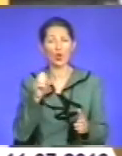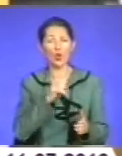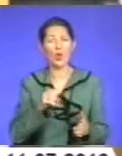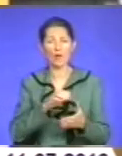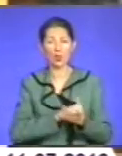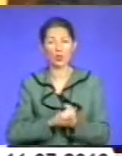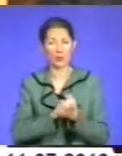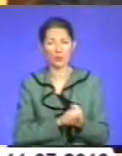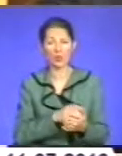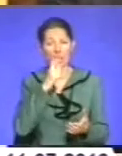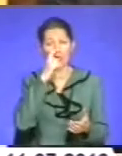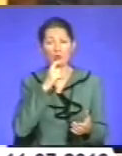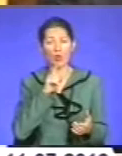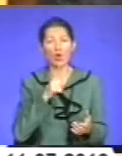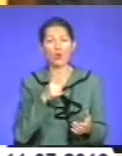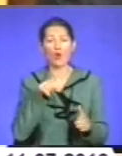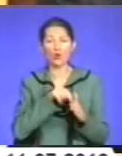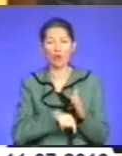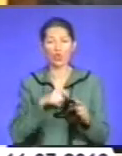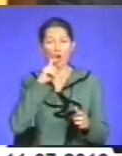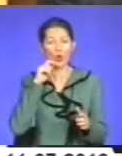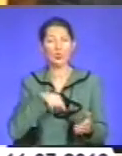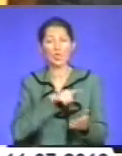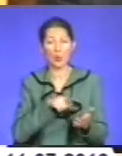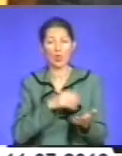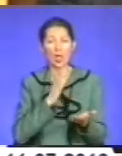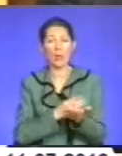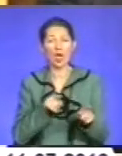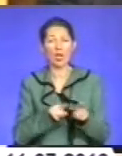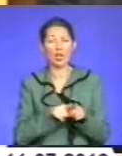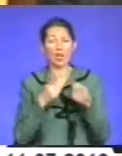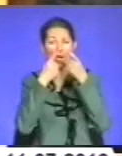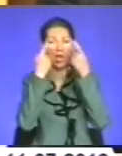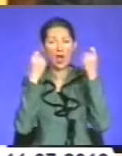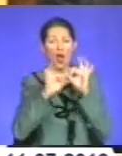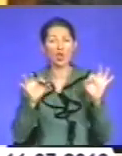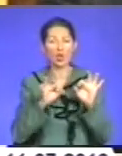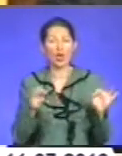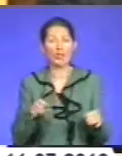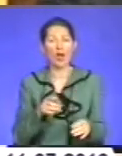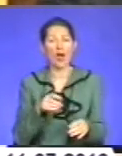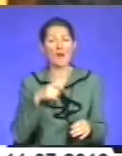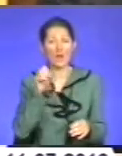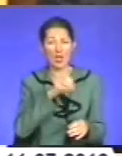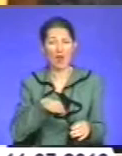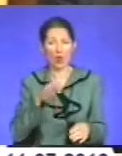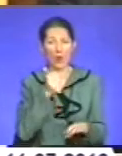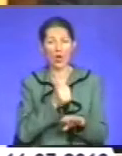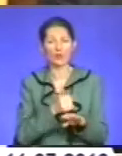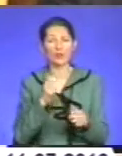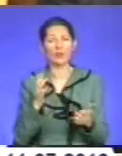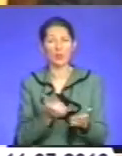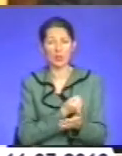не розуміє, чому внутрішньоукраїнське питання набуло такого резонансу у Європі. Головним наразі Ролан Дюма назвав досягнення єдності